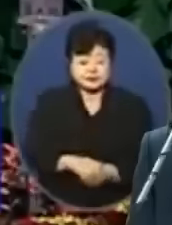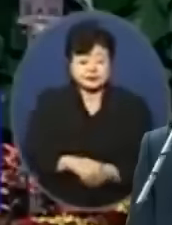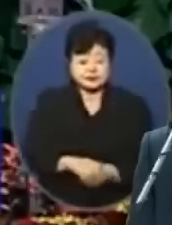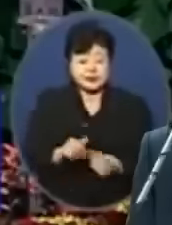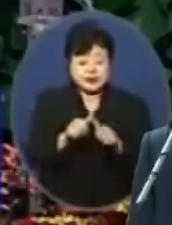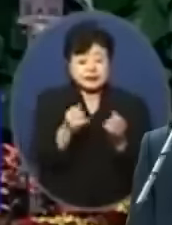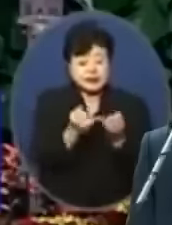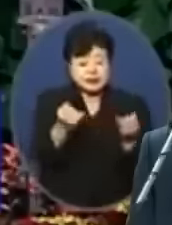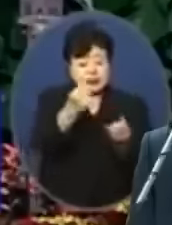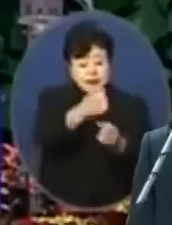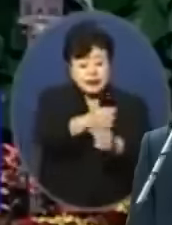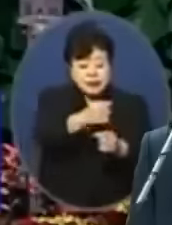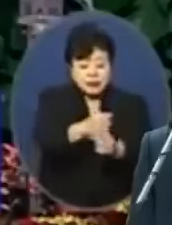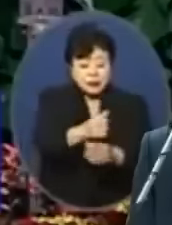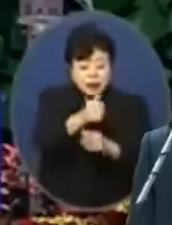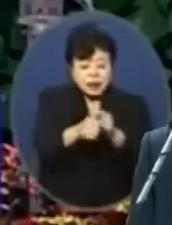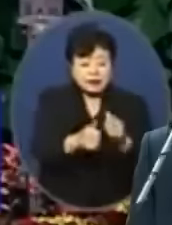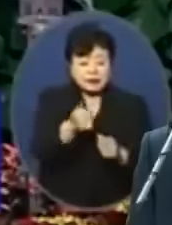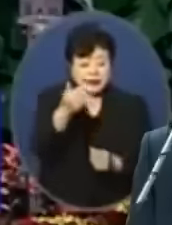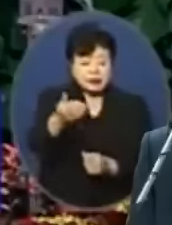남자와 여자를 창조하시고